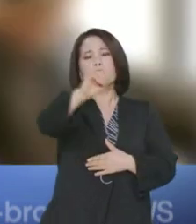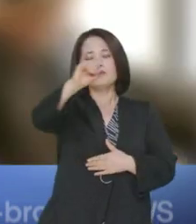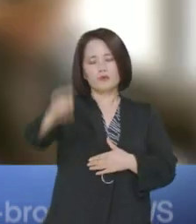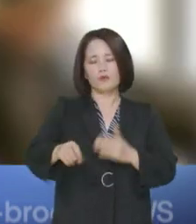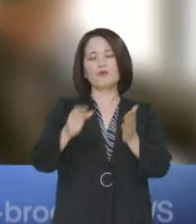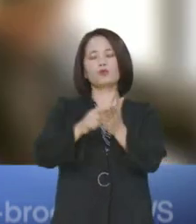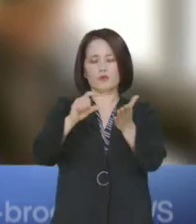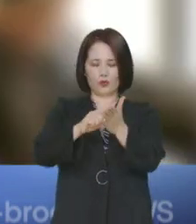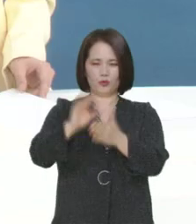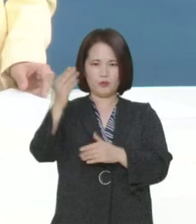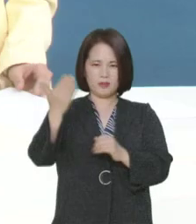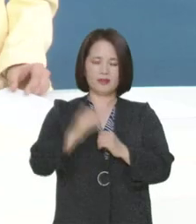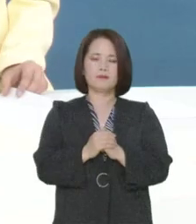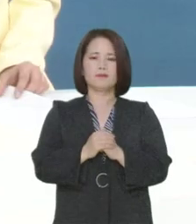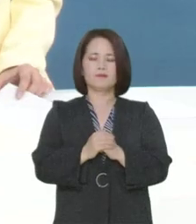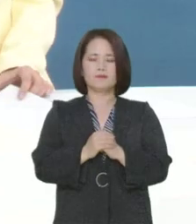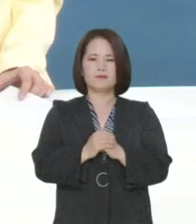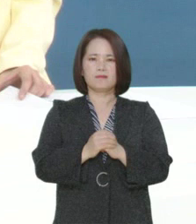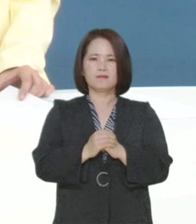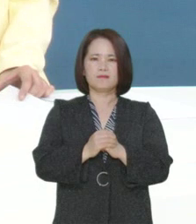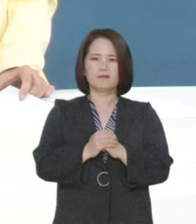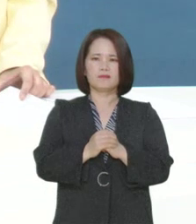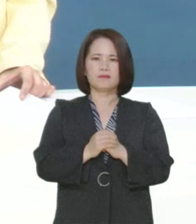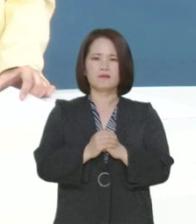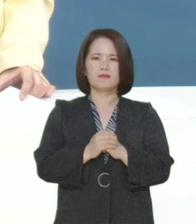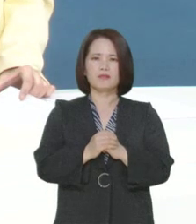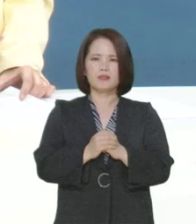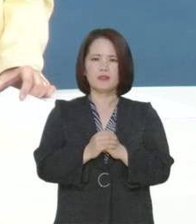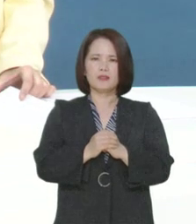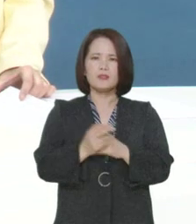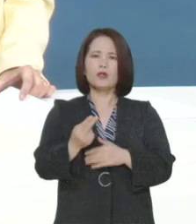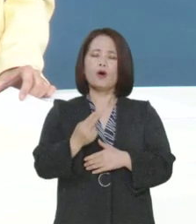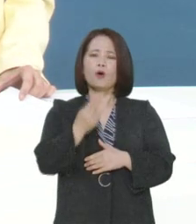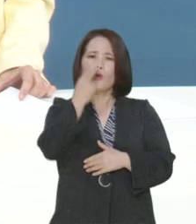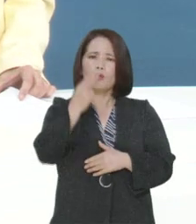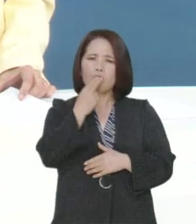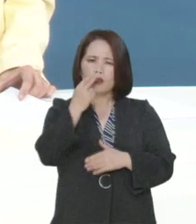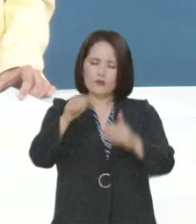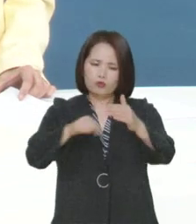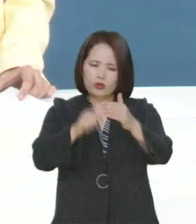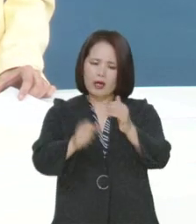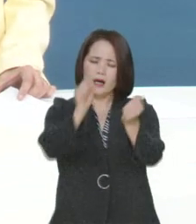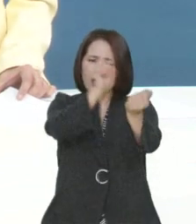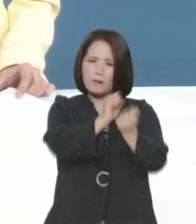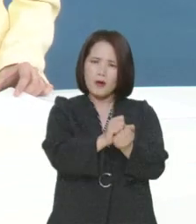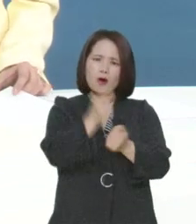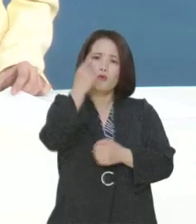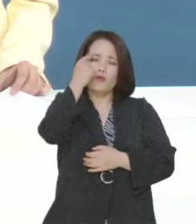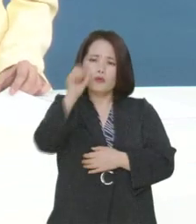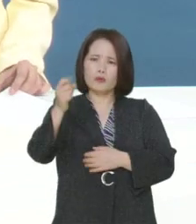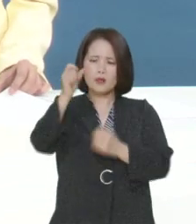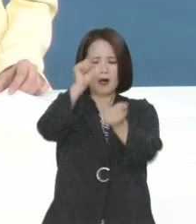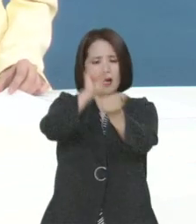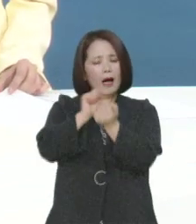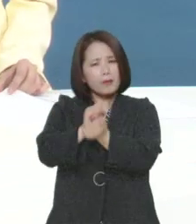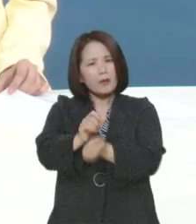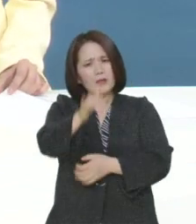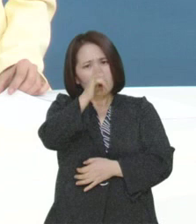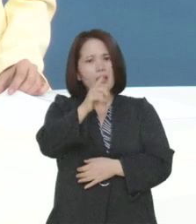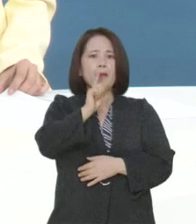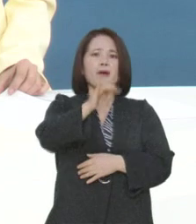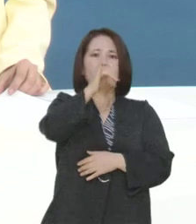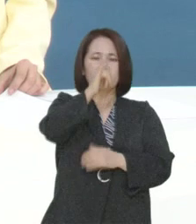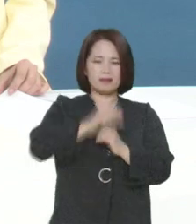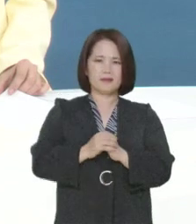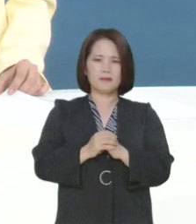좀 닿습니다 네 그렇군요 그런데 이 공기 중으로 감염이 된다 거나 눈을 통해서 감염이 될 수 있다 이런 말들이